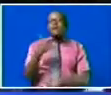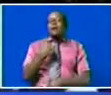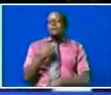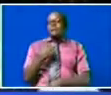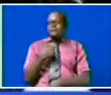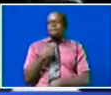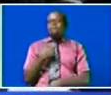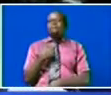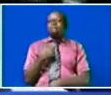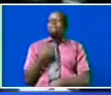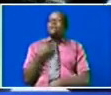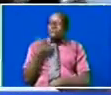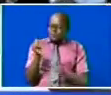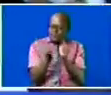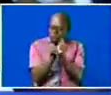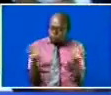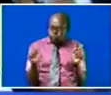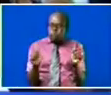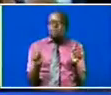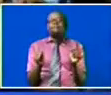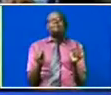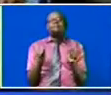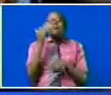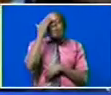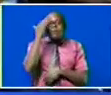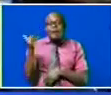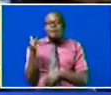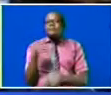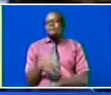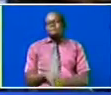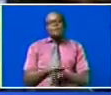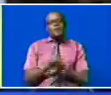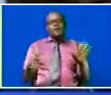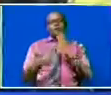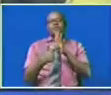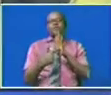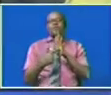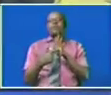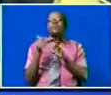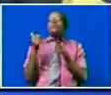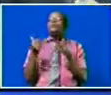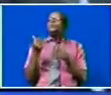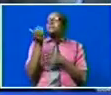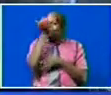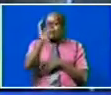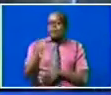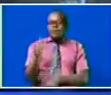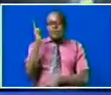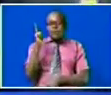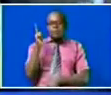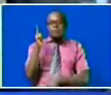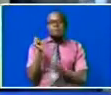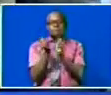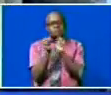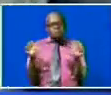wa utetezi ulitaka Mbugua aachiliwe kwa dhamana nafuu kwa msingi kuwa haonyeshi nia ya kukwepa sheria. Waliachiliwa